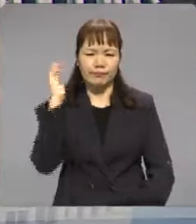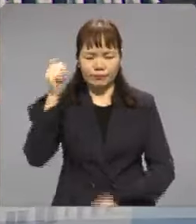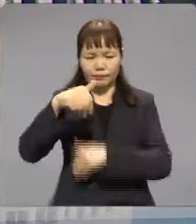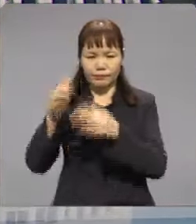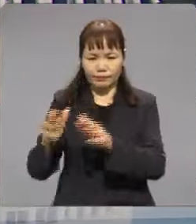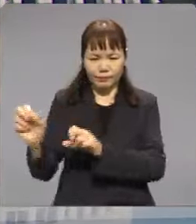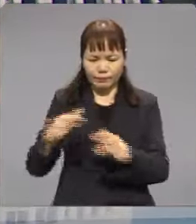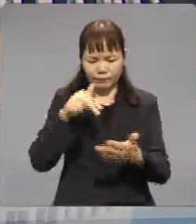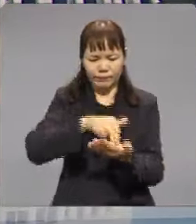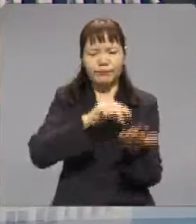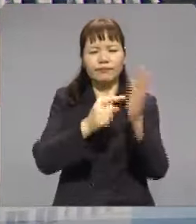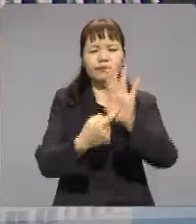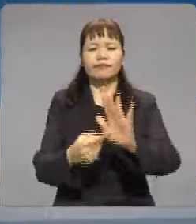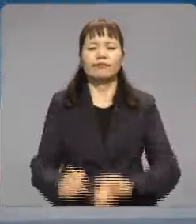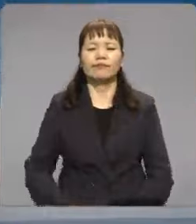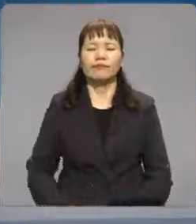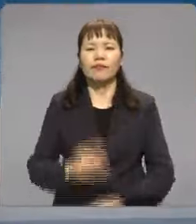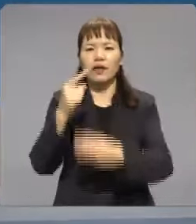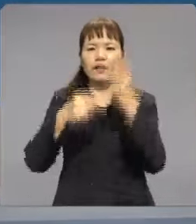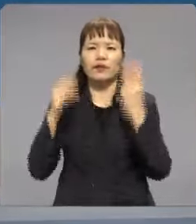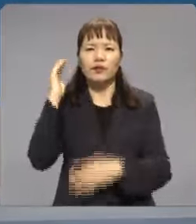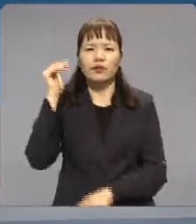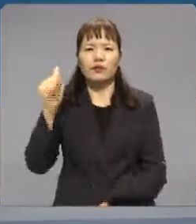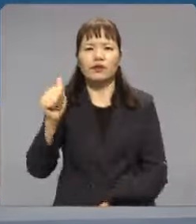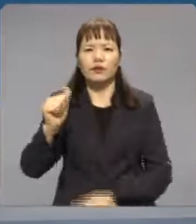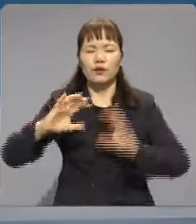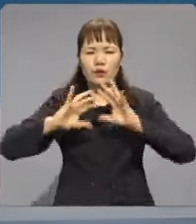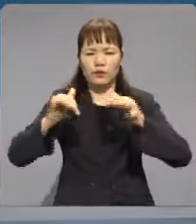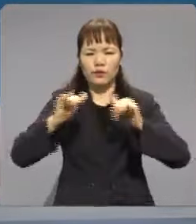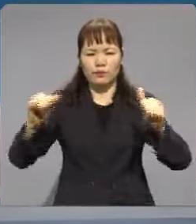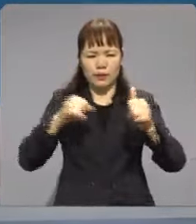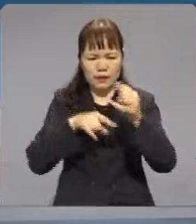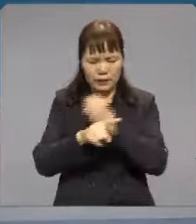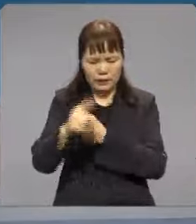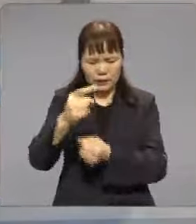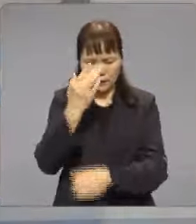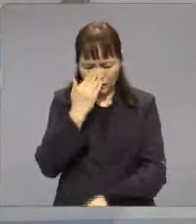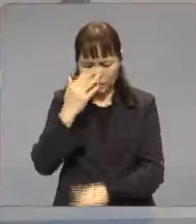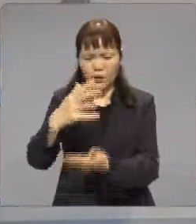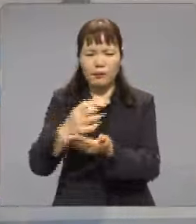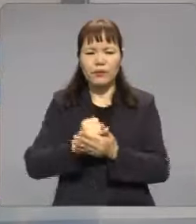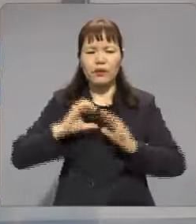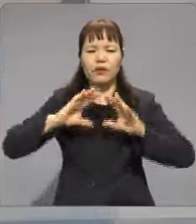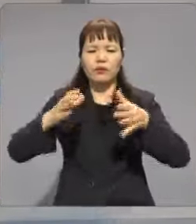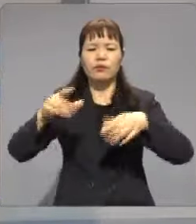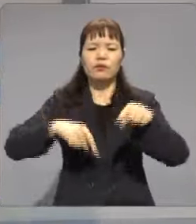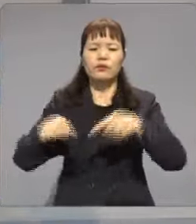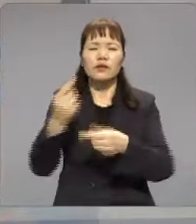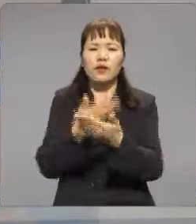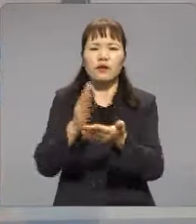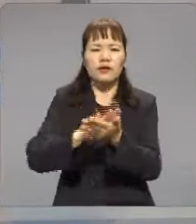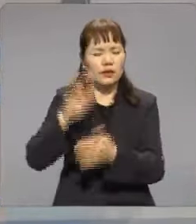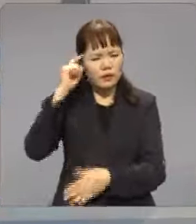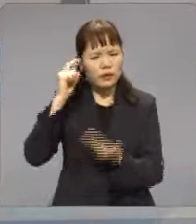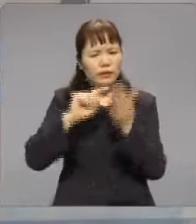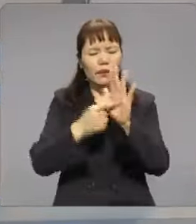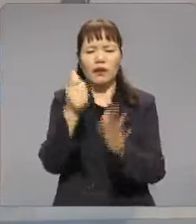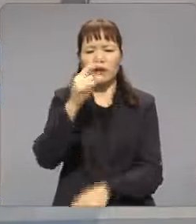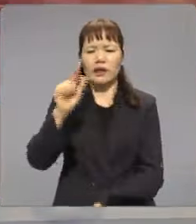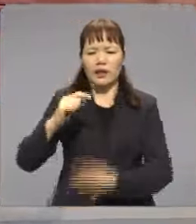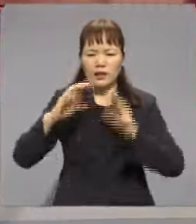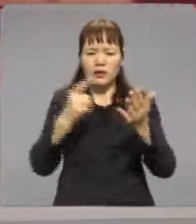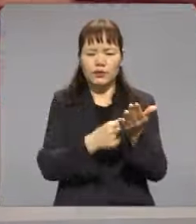대통령실은 즉각 입장을 밝혔습니다. 윤석열 대통령, 국민 뜻을 겸허히 받들어 국정 쇄신 의지를 밝혔는데요. 한덕수